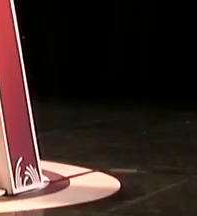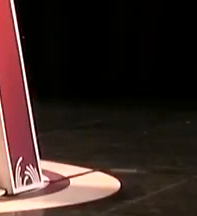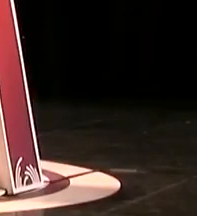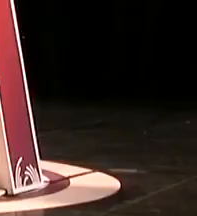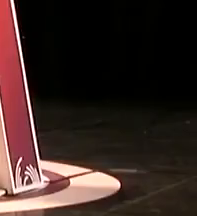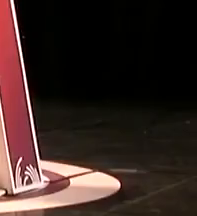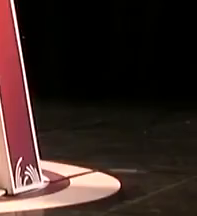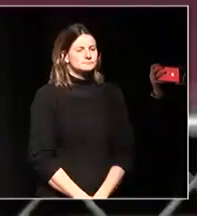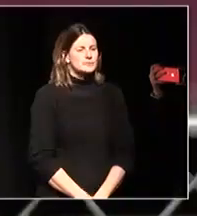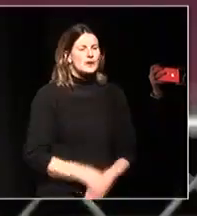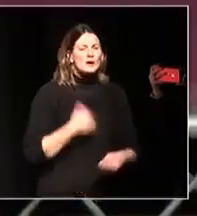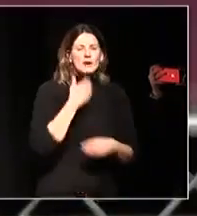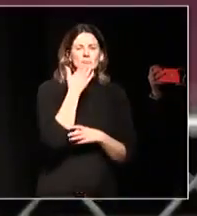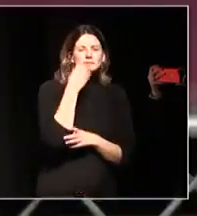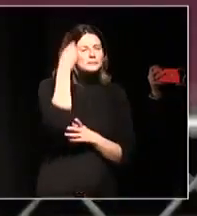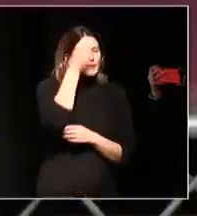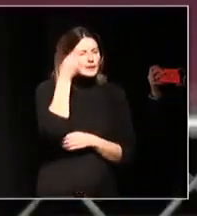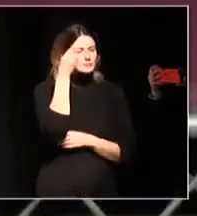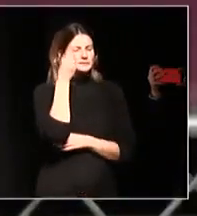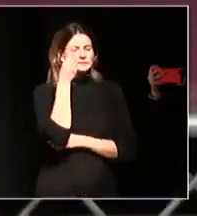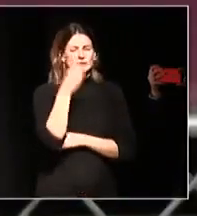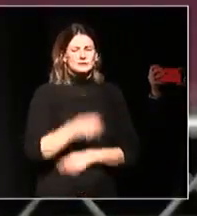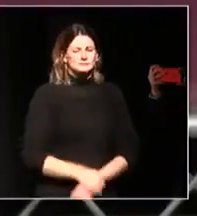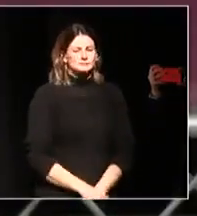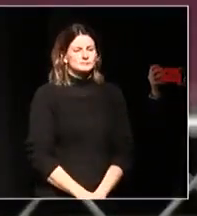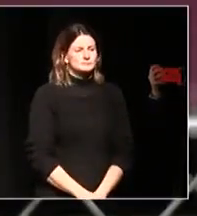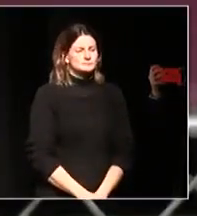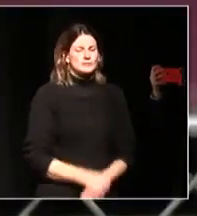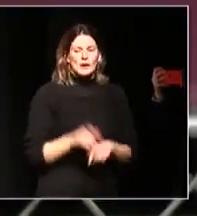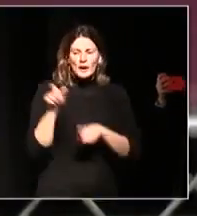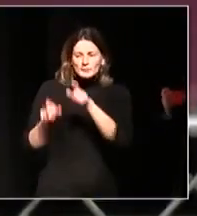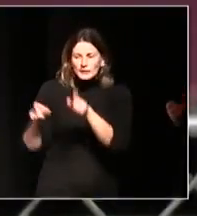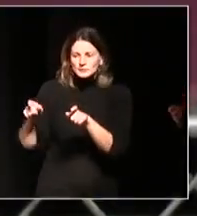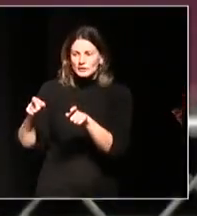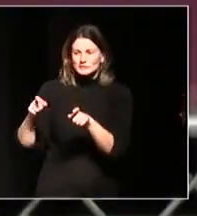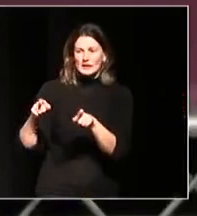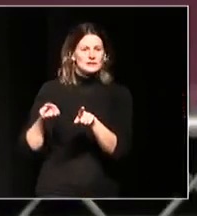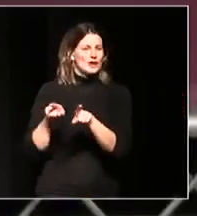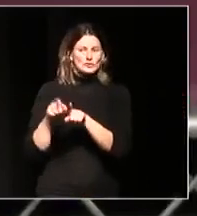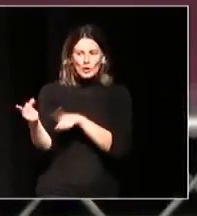Mai hauria pensat que podria estar al costat de persones com vosaltres.